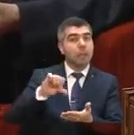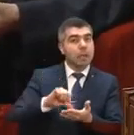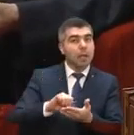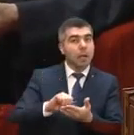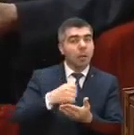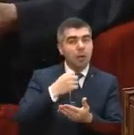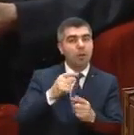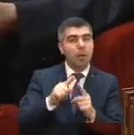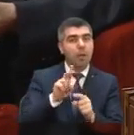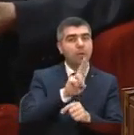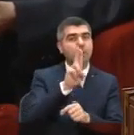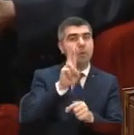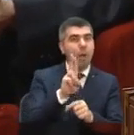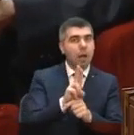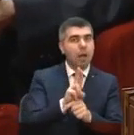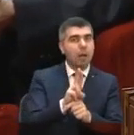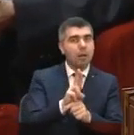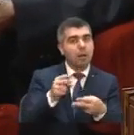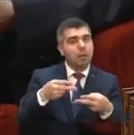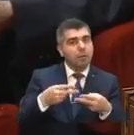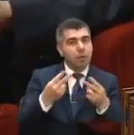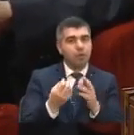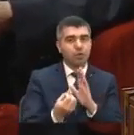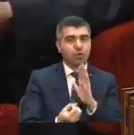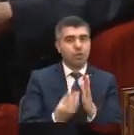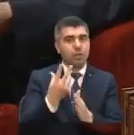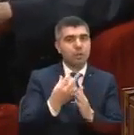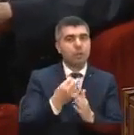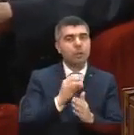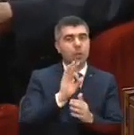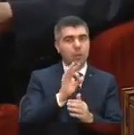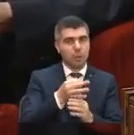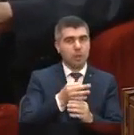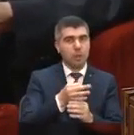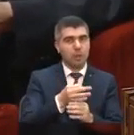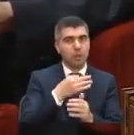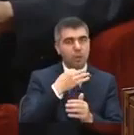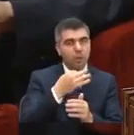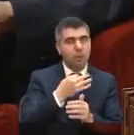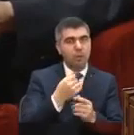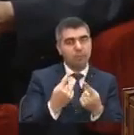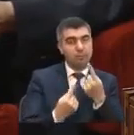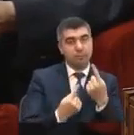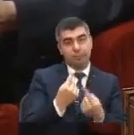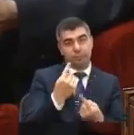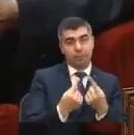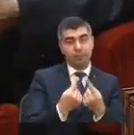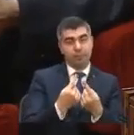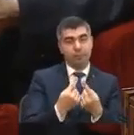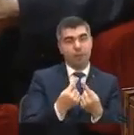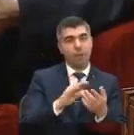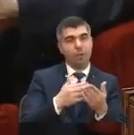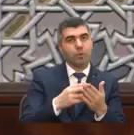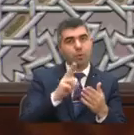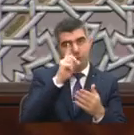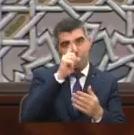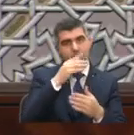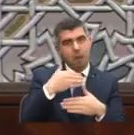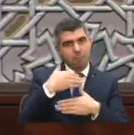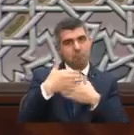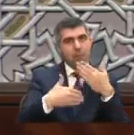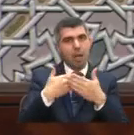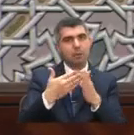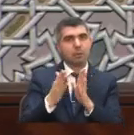في السؤال، ما عنديش معطيات. انا مستعد نعطيك معطيات السيد النائب، لانه لم يرد في السؤال وما كنتش عارف بانه يمكن طرح الموضوع ديال المديونه. شكرا.